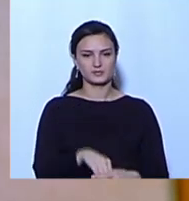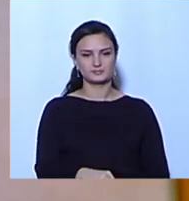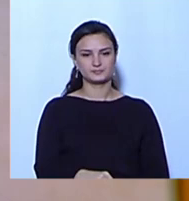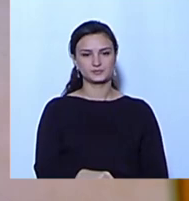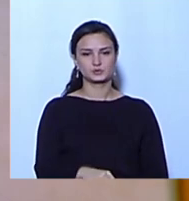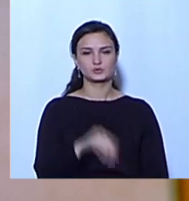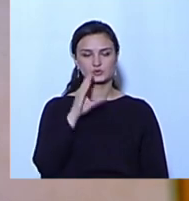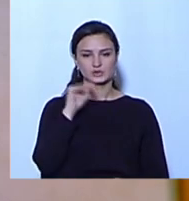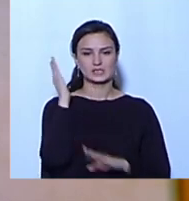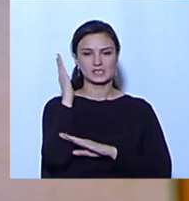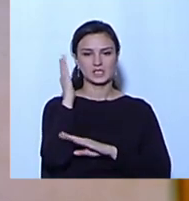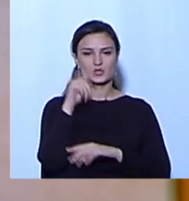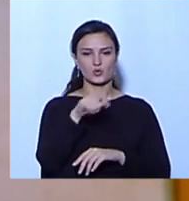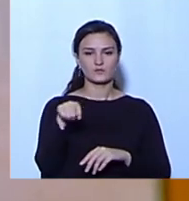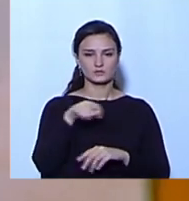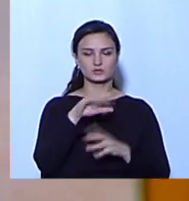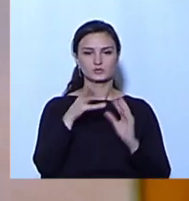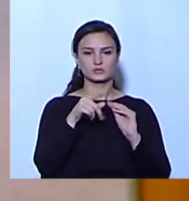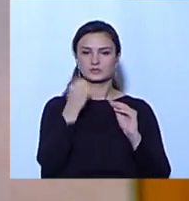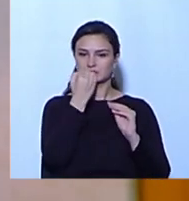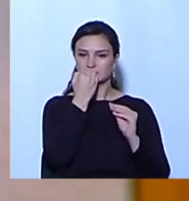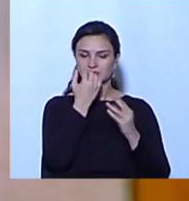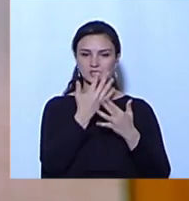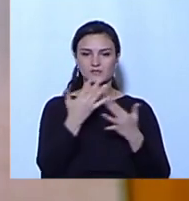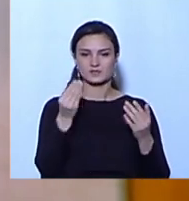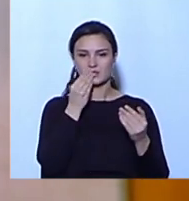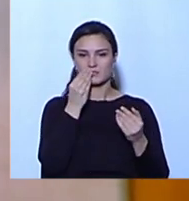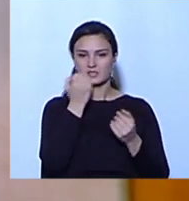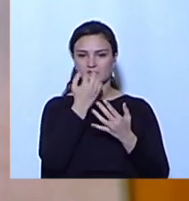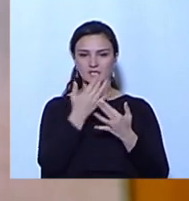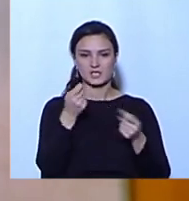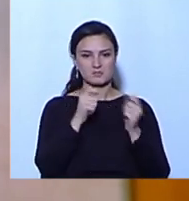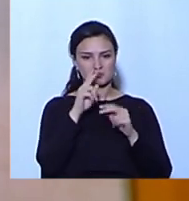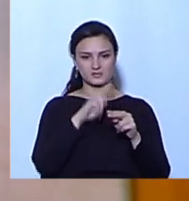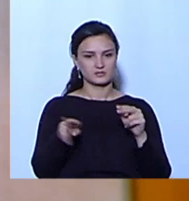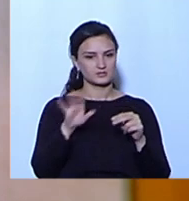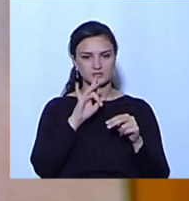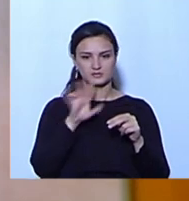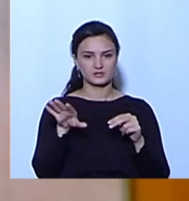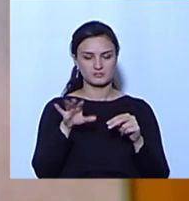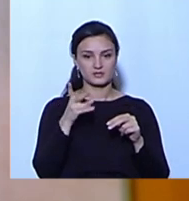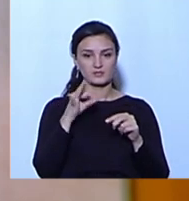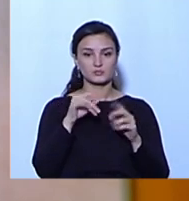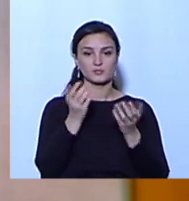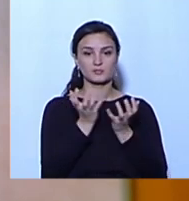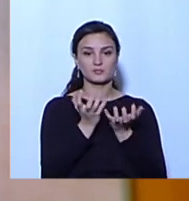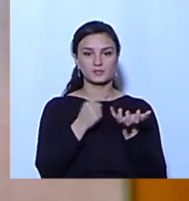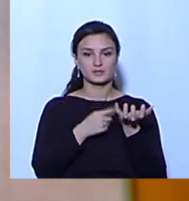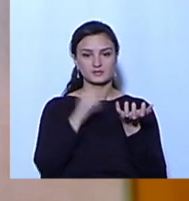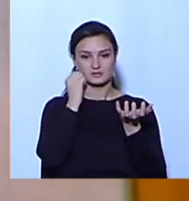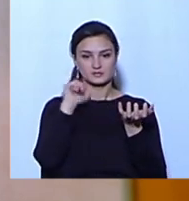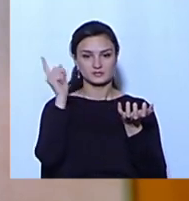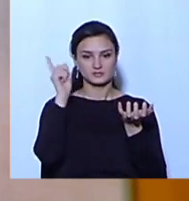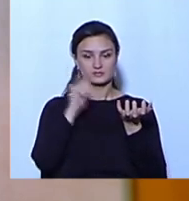და როდესაც ჩვენ ხის კოს ვიყენებთ, ზოგავთ ნუტრიენტებს, ნაკლებ საკვებ ნივთიერებას დავკარგავთ და მამაპაპური ფიალა, ეს არის